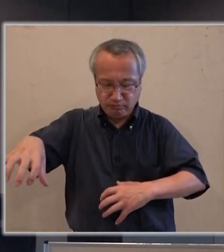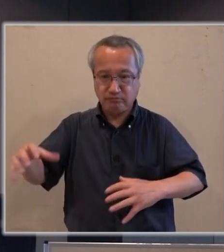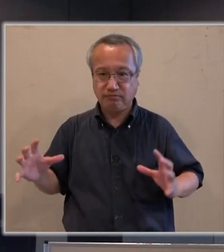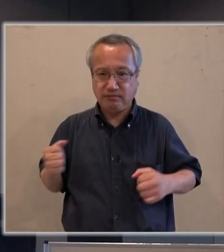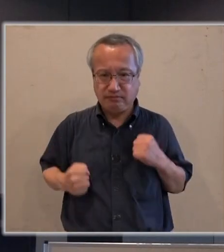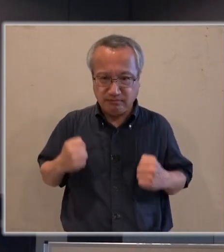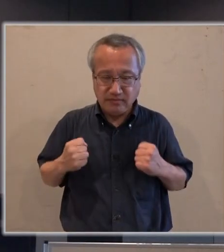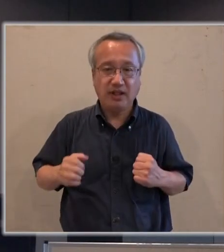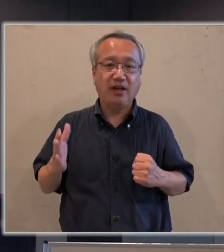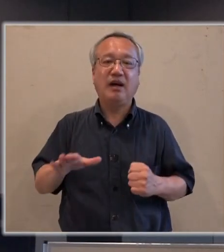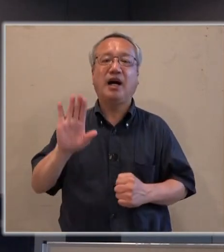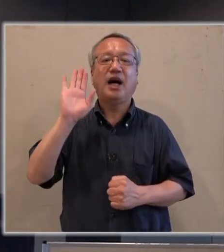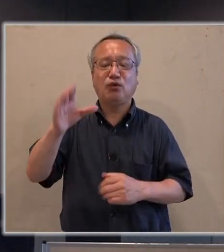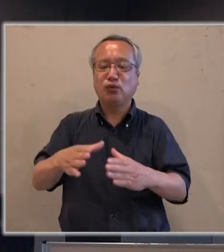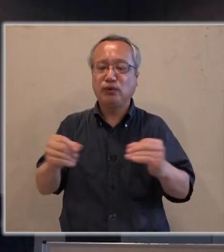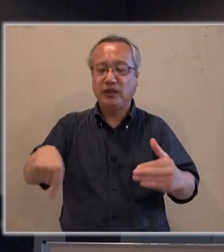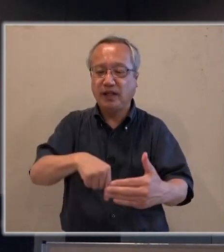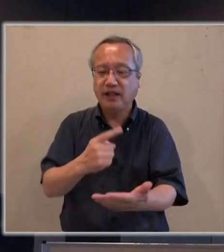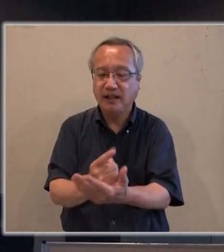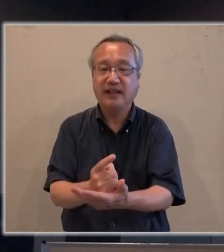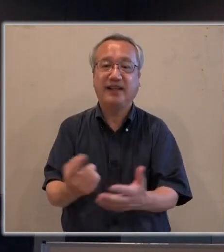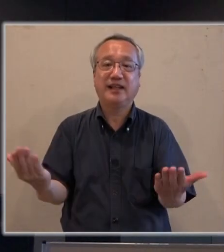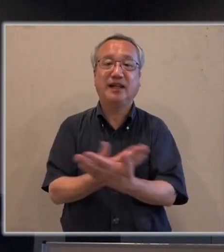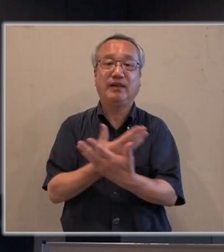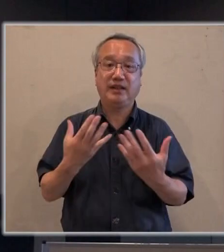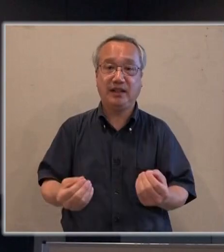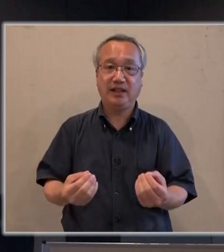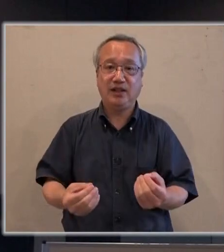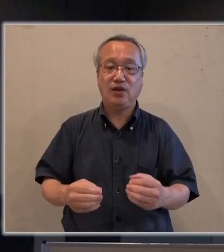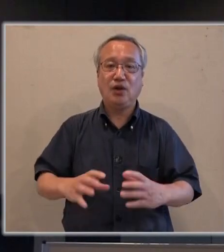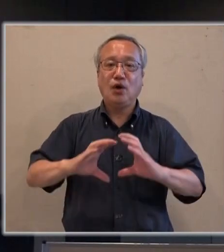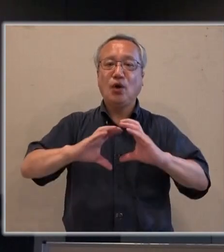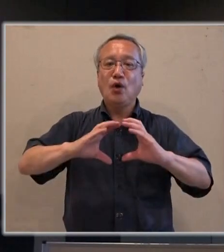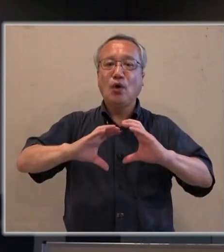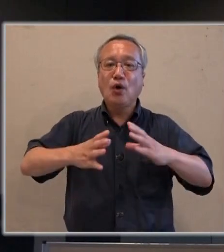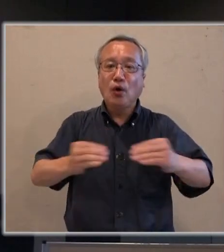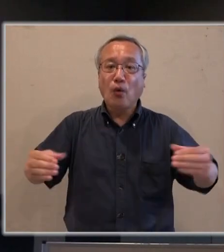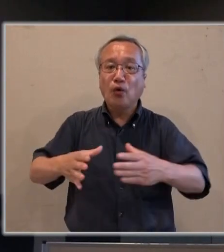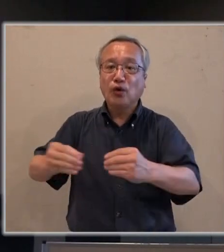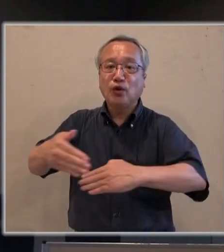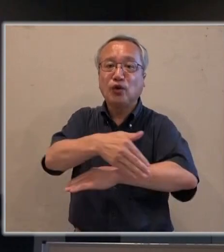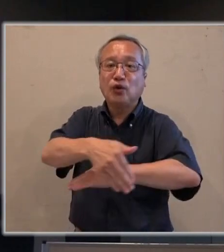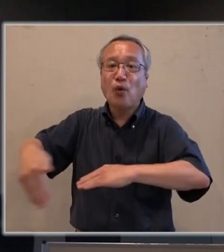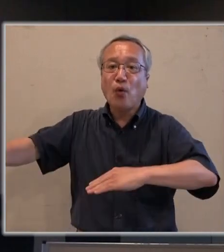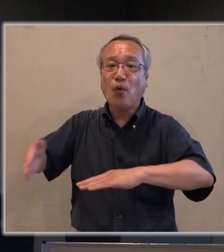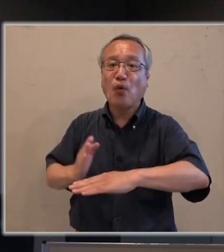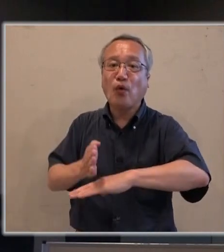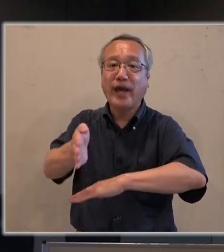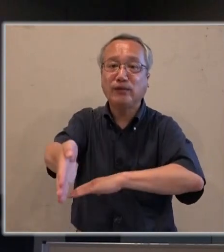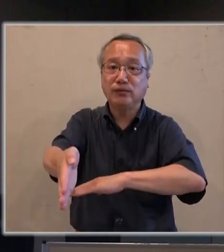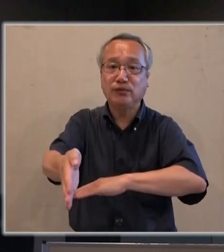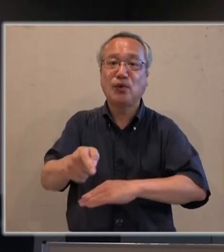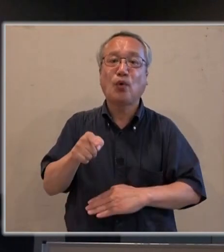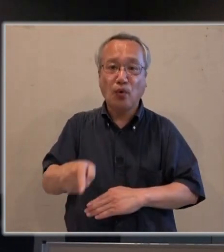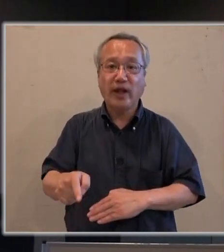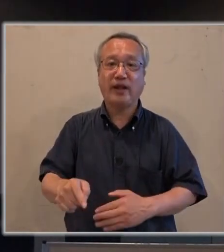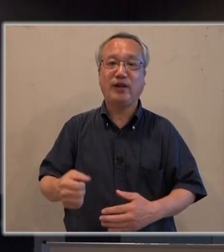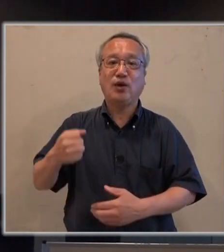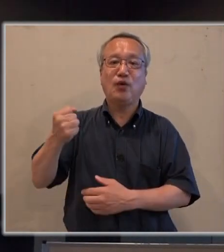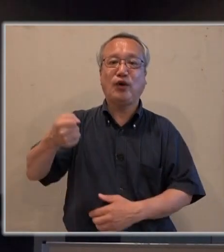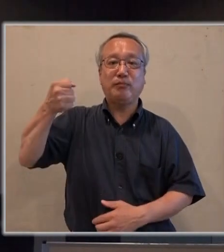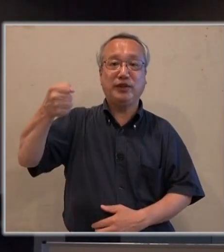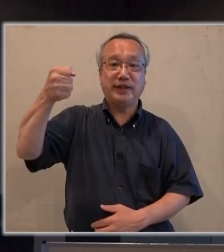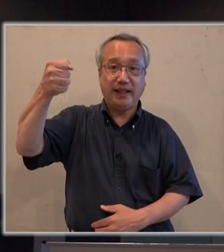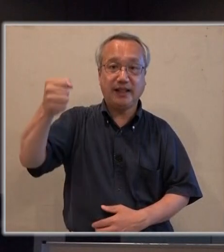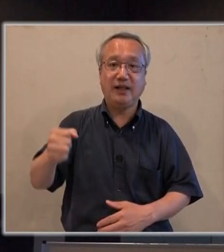ました。国境を越えるから平和であるという、それがオリンピック聖火だったんですけれども、これをどうにかして何か取り戻せないかということを考